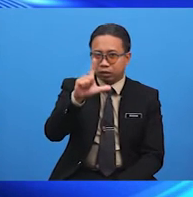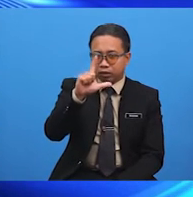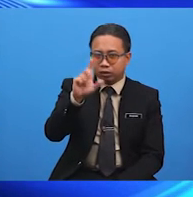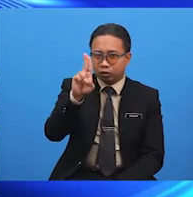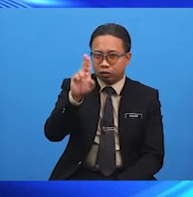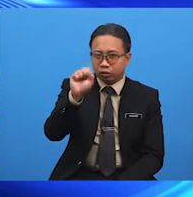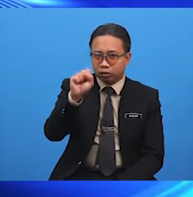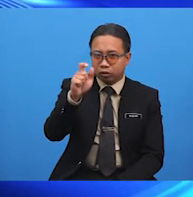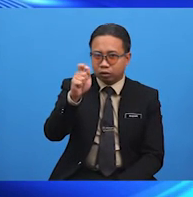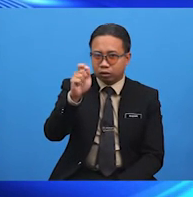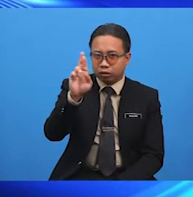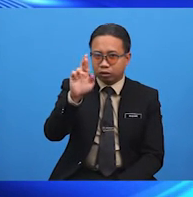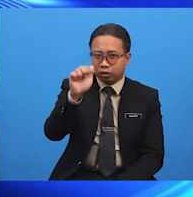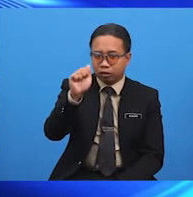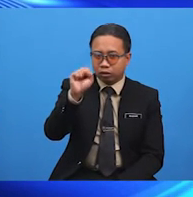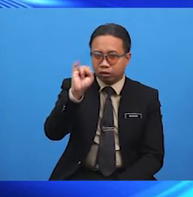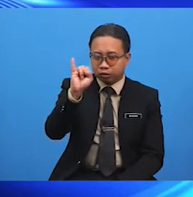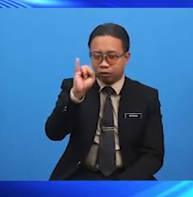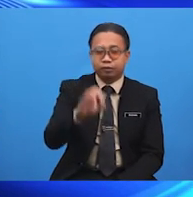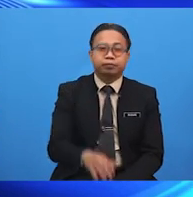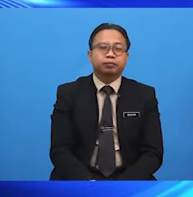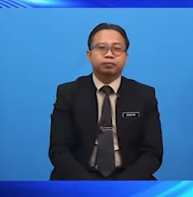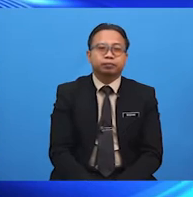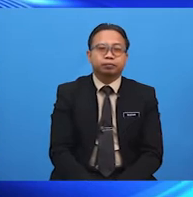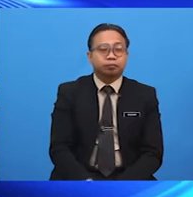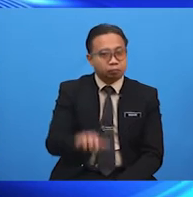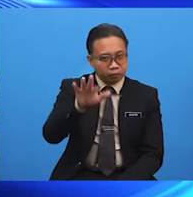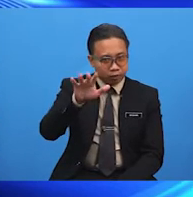ilusi. Ilustrasi. Cikgu Don ulang sekali lagi.